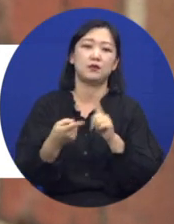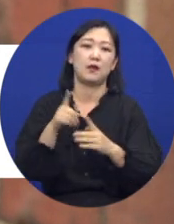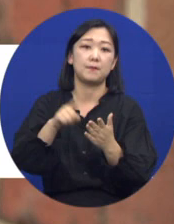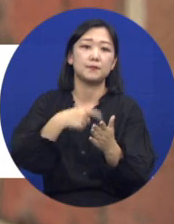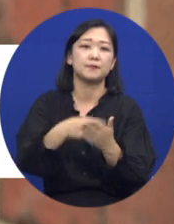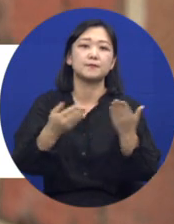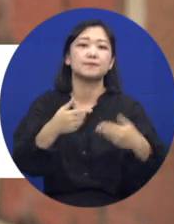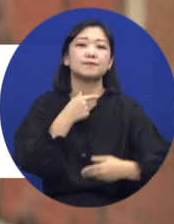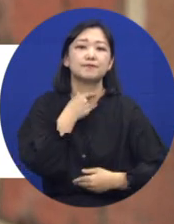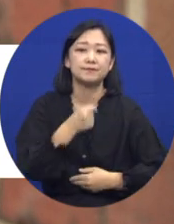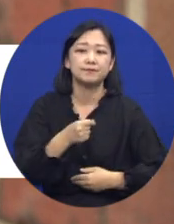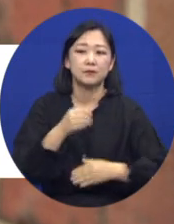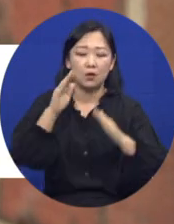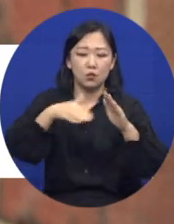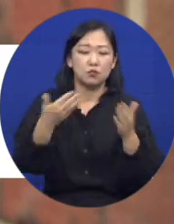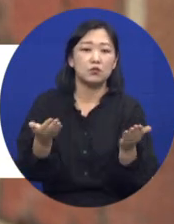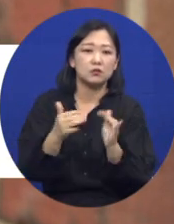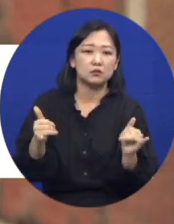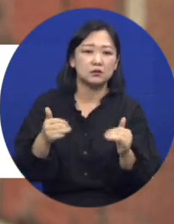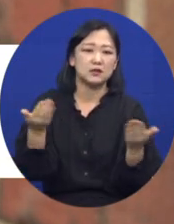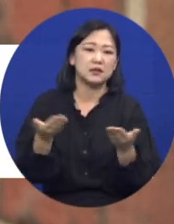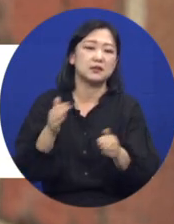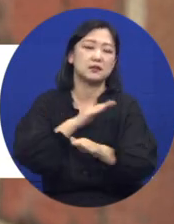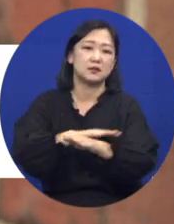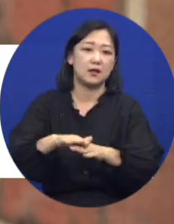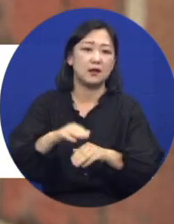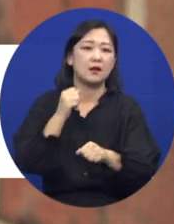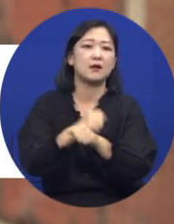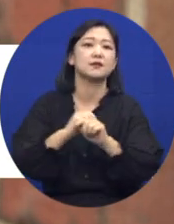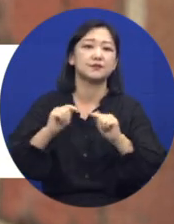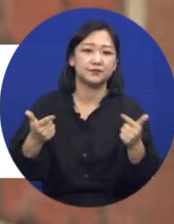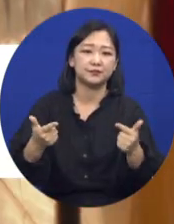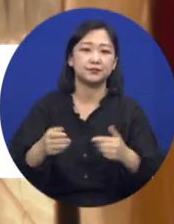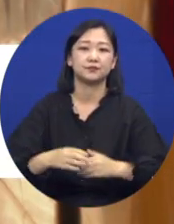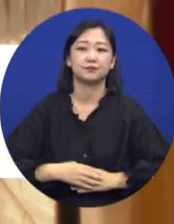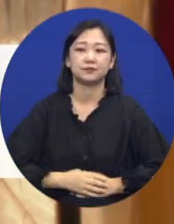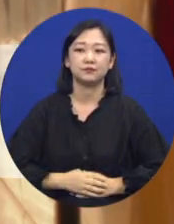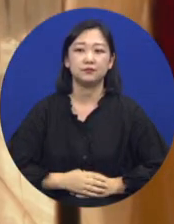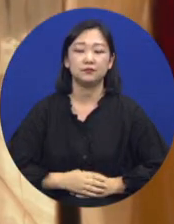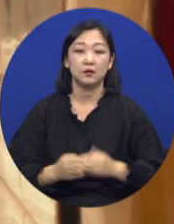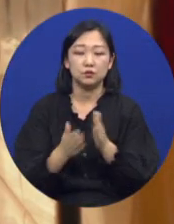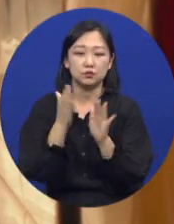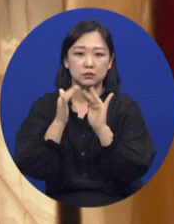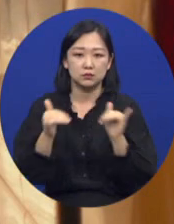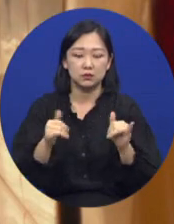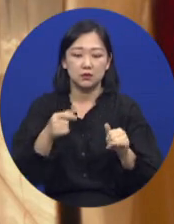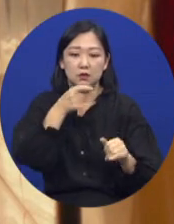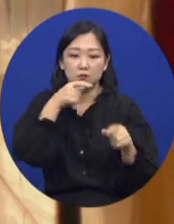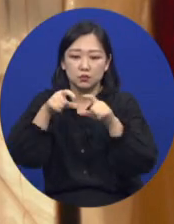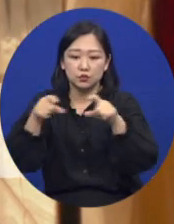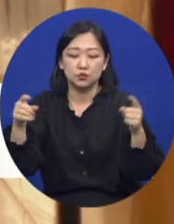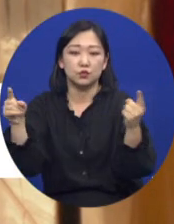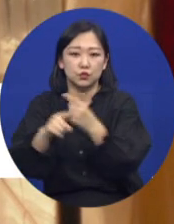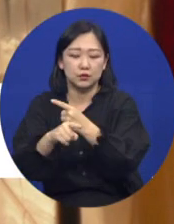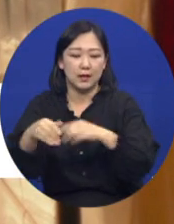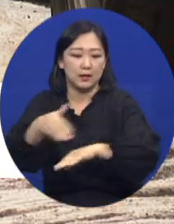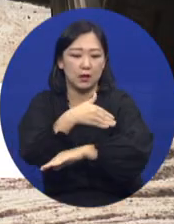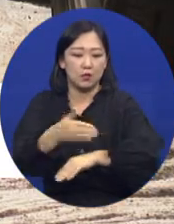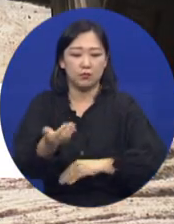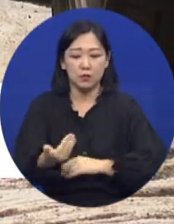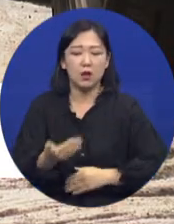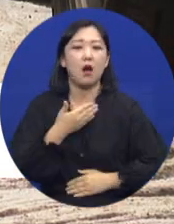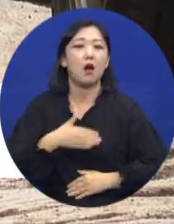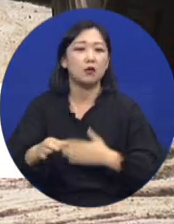보상받고 싶어요. 공무원들 지금 이거 제대로 안 한 거잖아요. 주민들이 하수관 교체 공사 계획을 미리